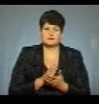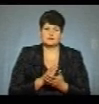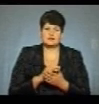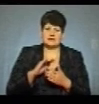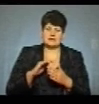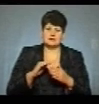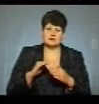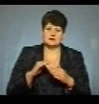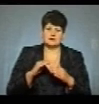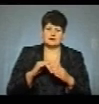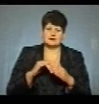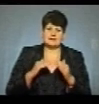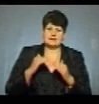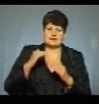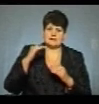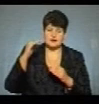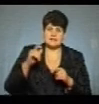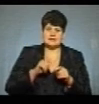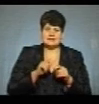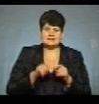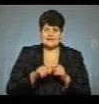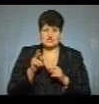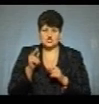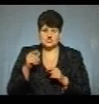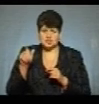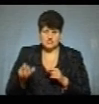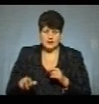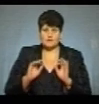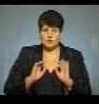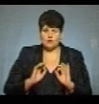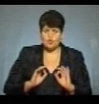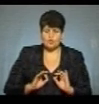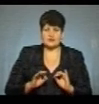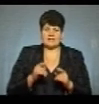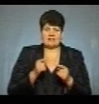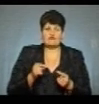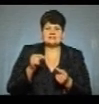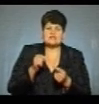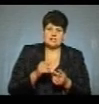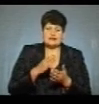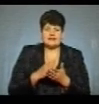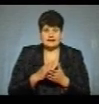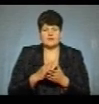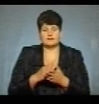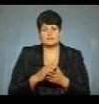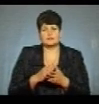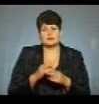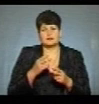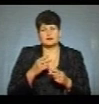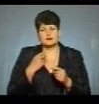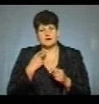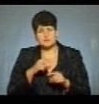ієрархія згідно Кримінального процесуального кодексу. Слідчий, який розслідує, прокурор процесуальний, який визначає, є ознаки кримінального провадження чи